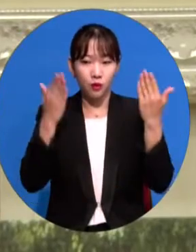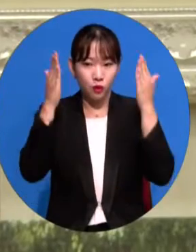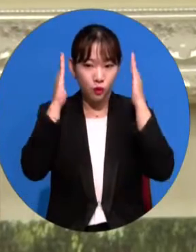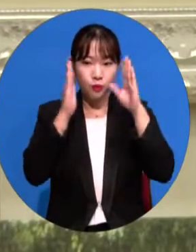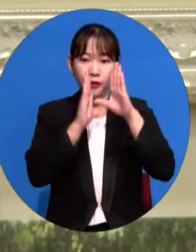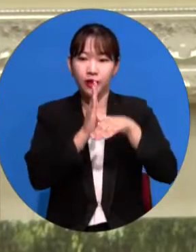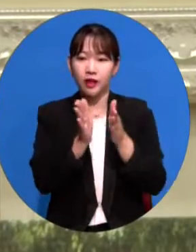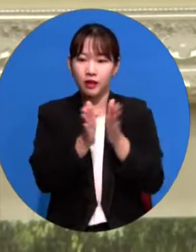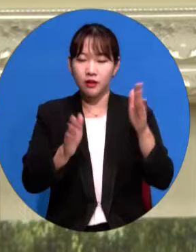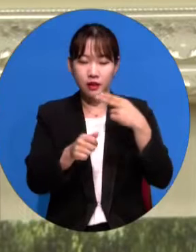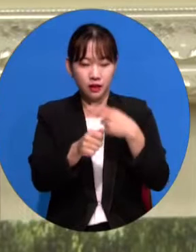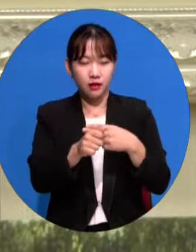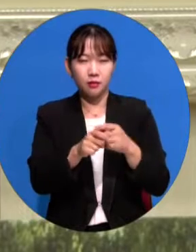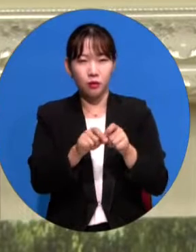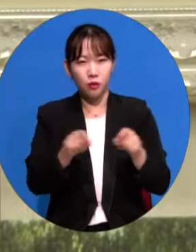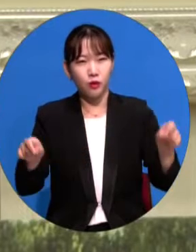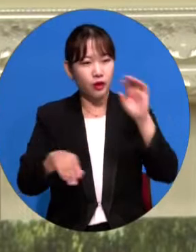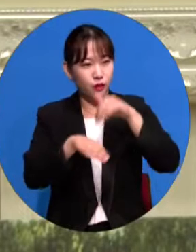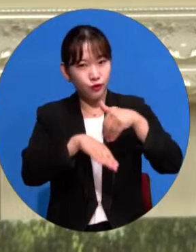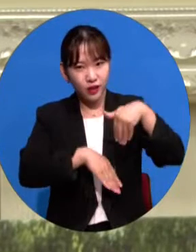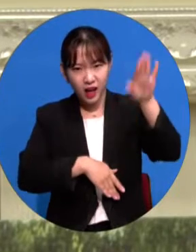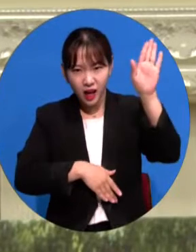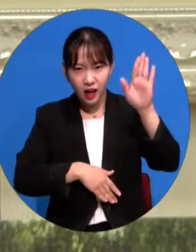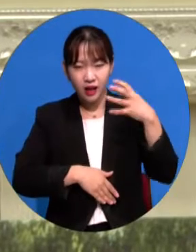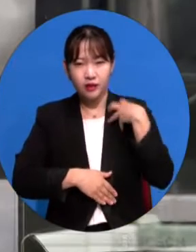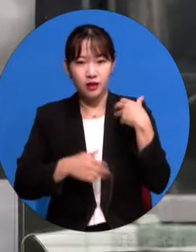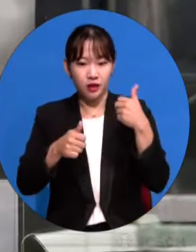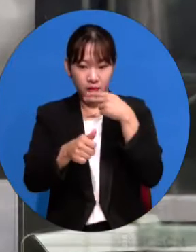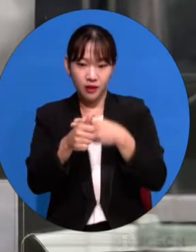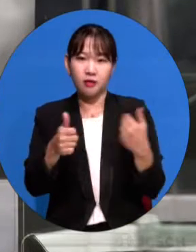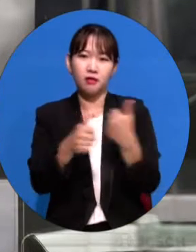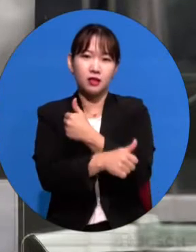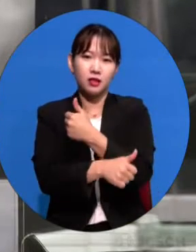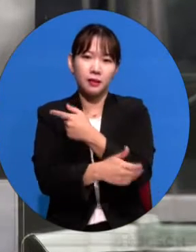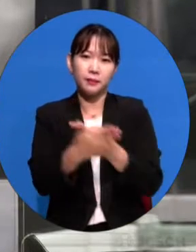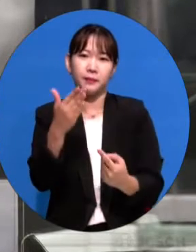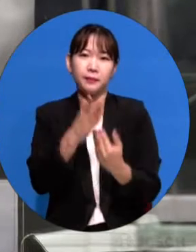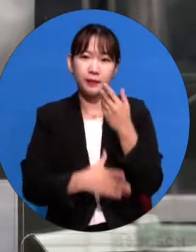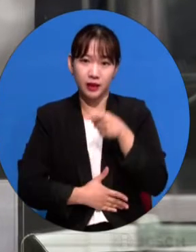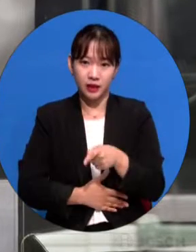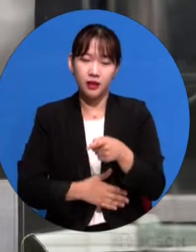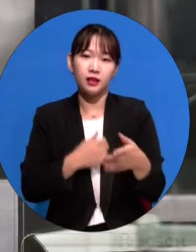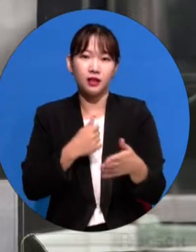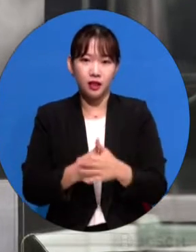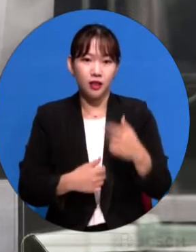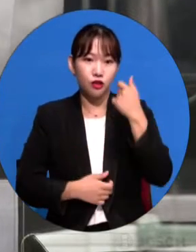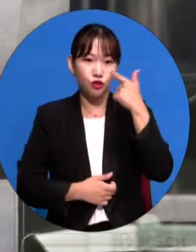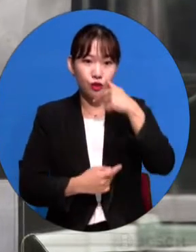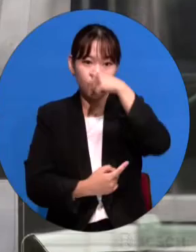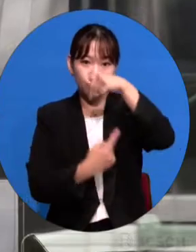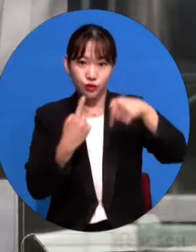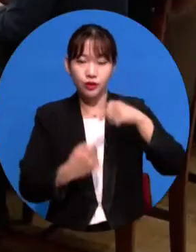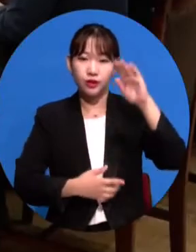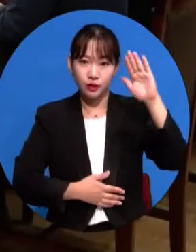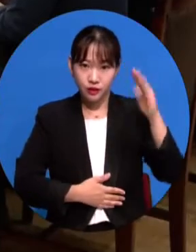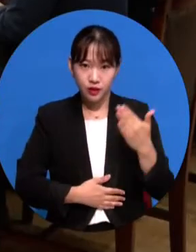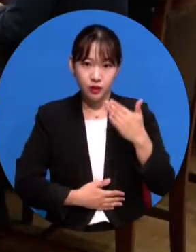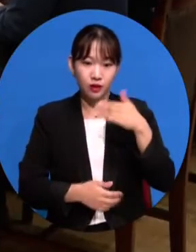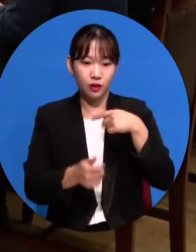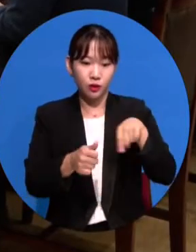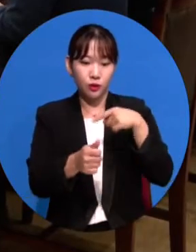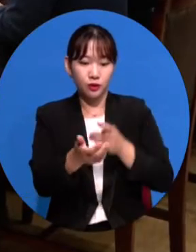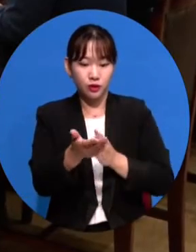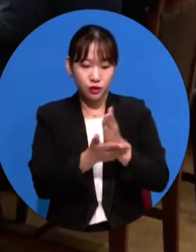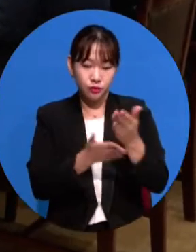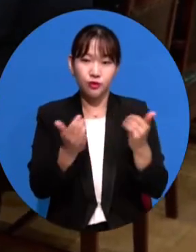이루어지는 교사의 장기간 연수로 담임 교체 등 부작용이 발생하고 있다며 6개월 과정으로 운영되는 교육전문